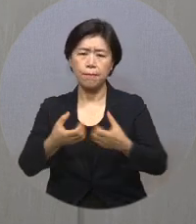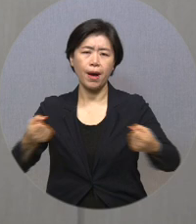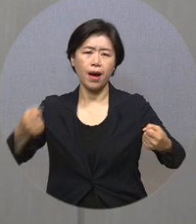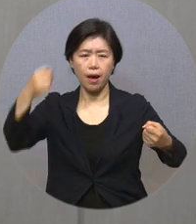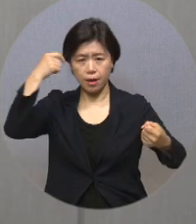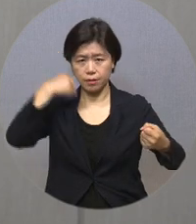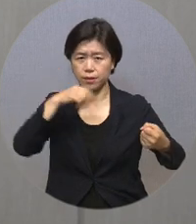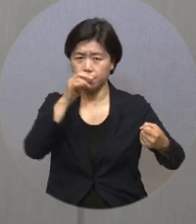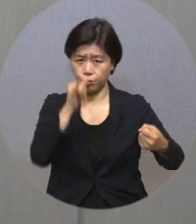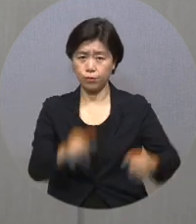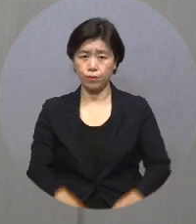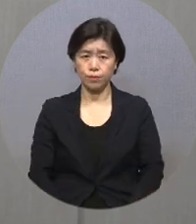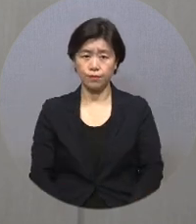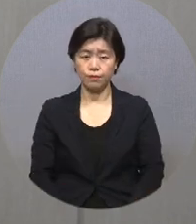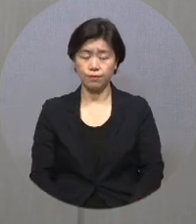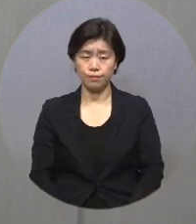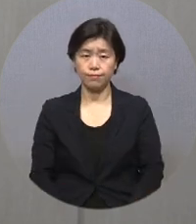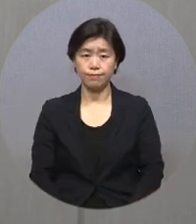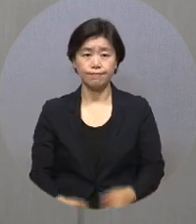놀고 이